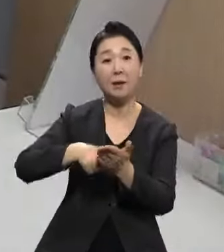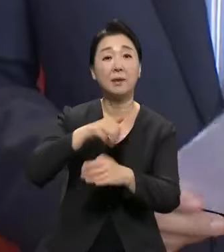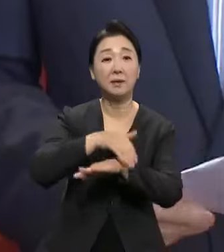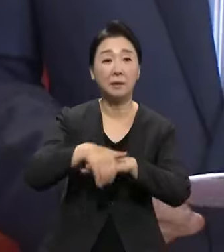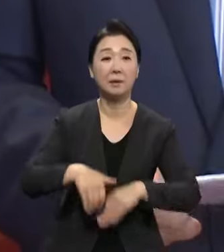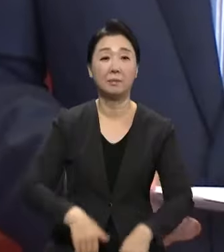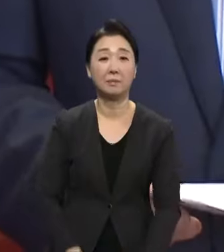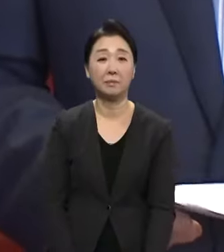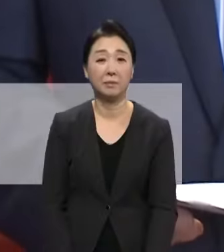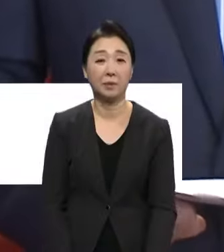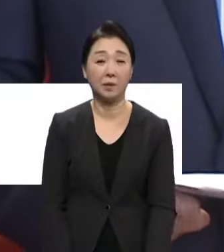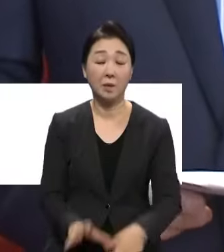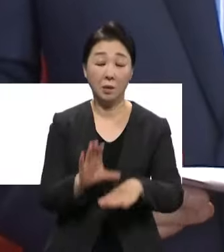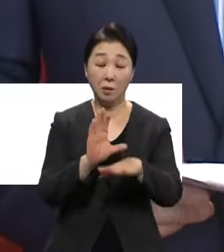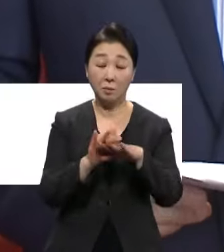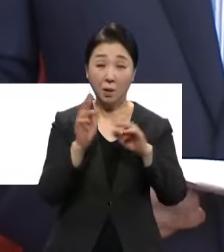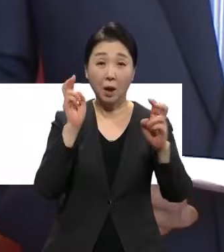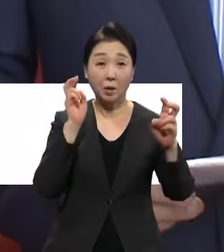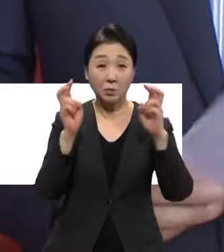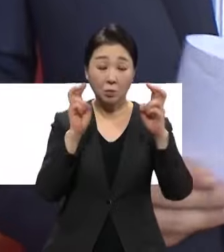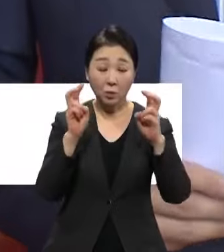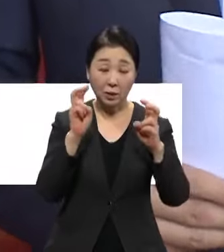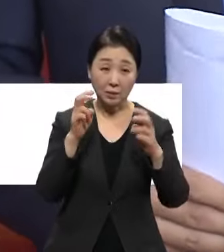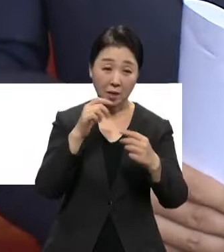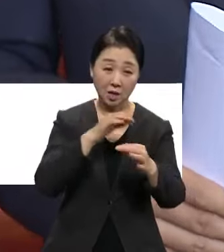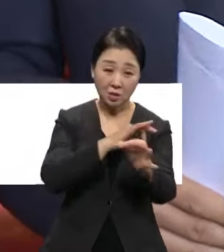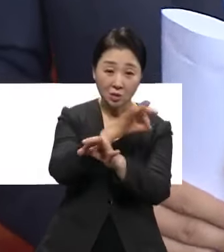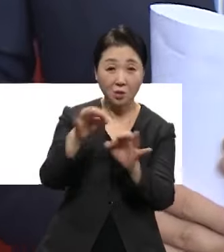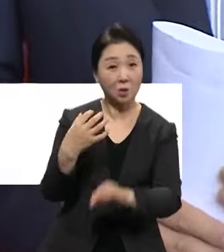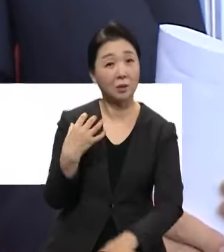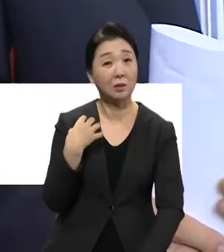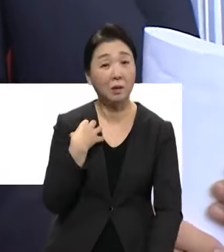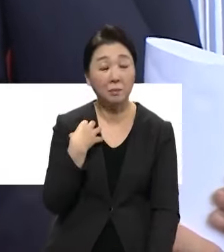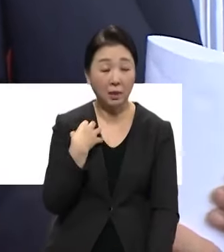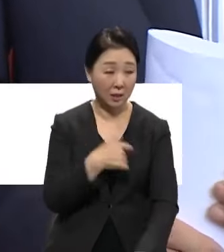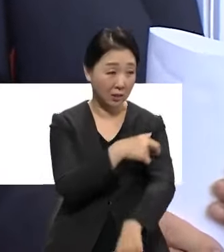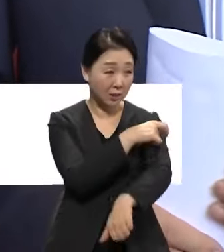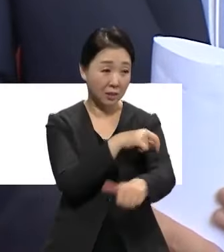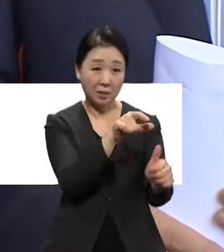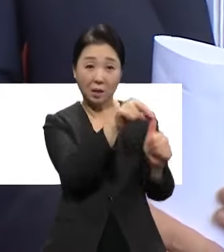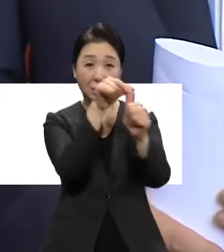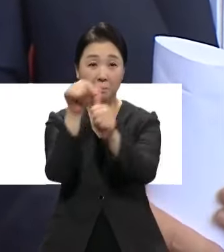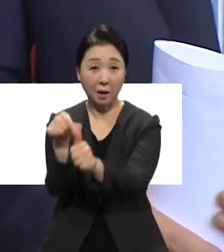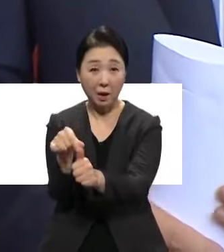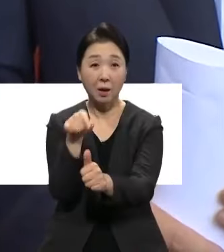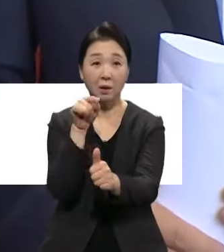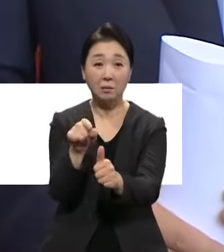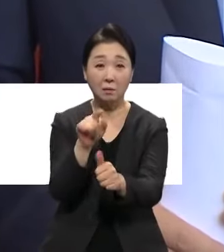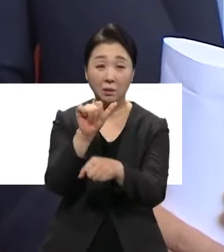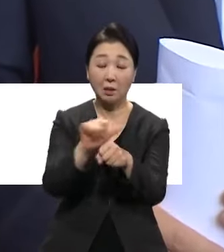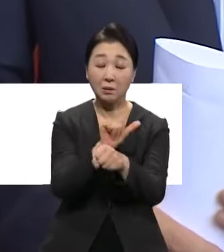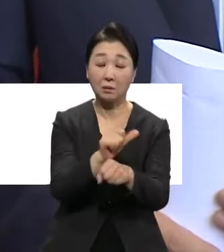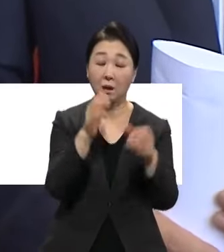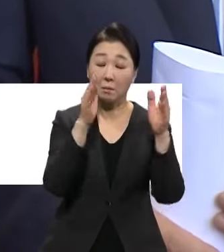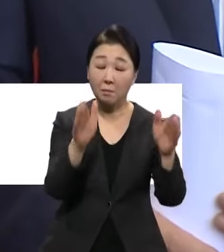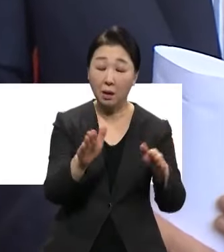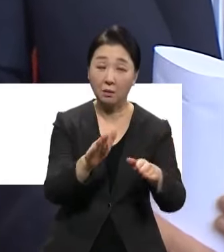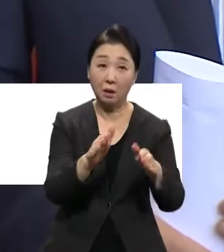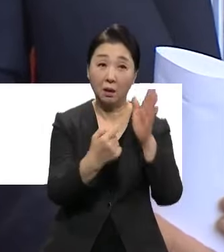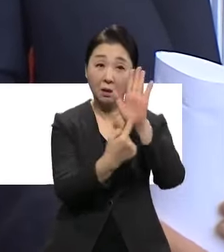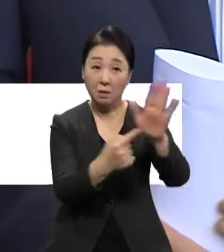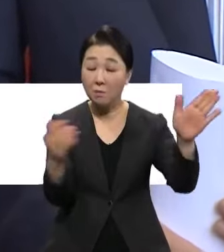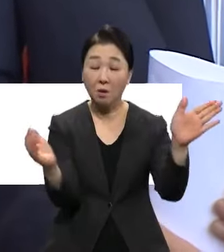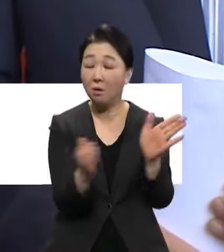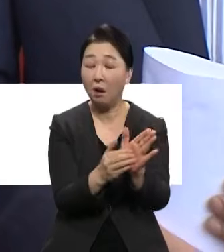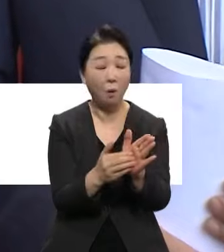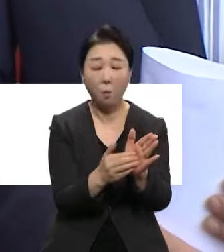전망입니다. 방송사의 경영을 감당하는 이사 선임을 5시간 만에 처리했다는 것은 있을 수